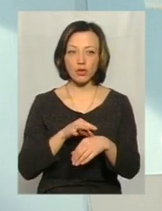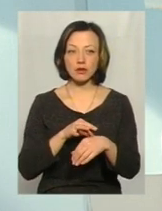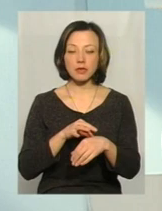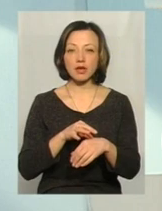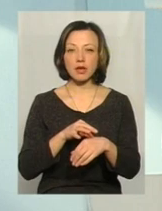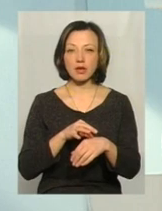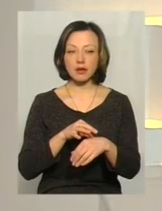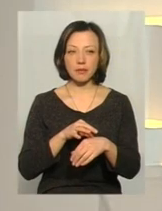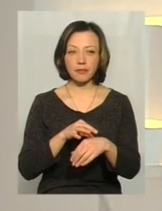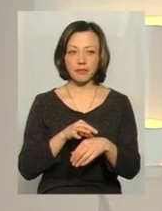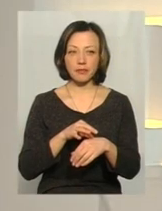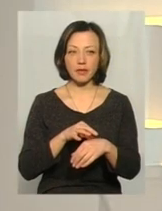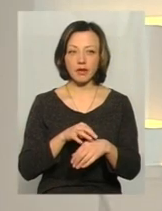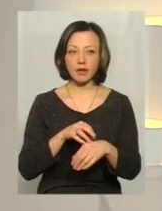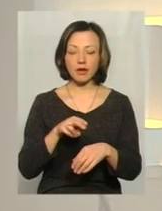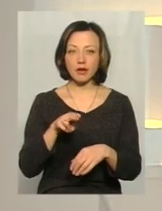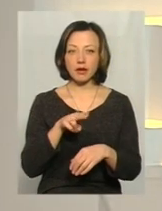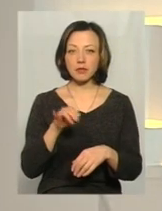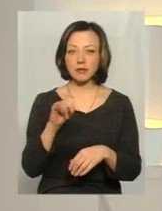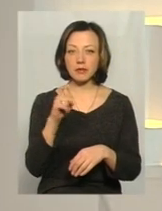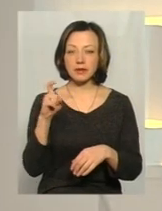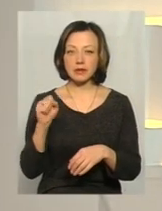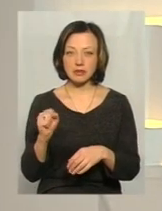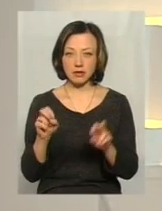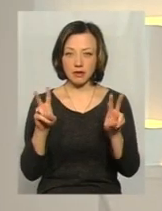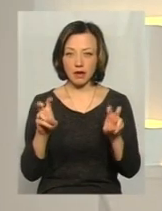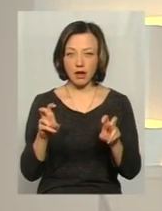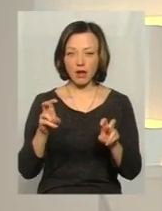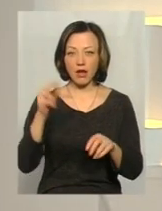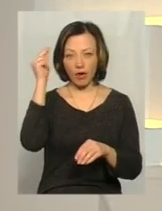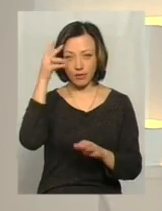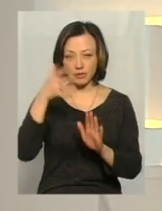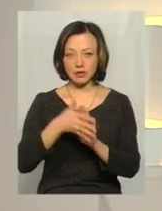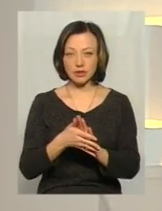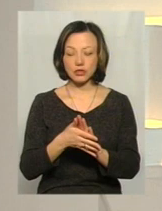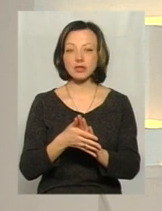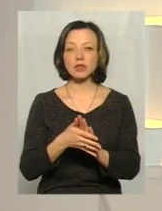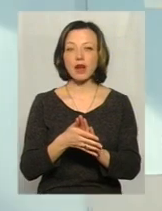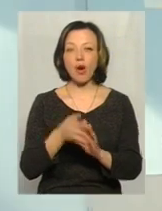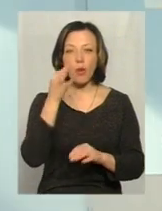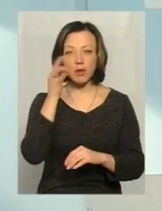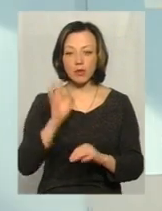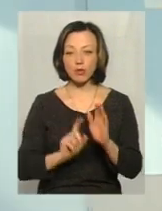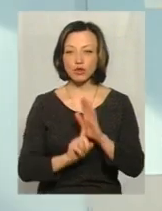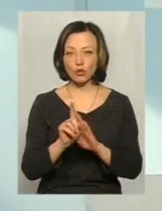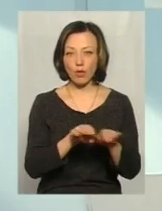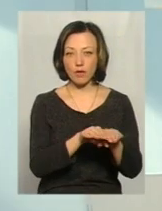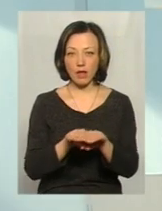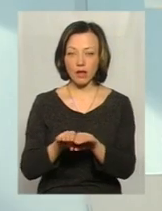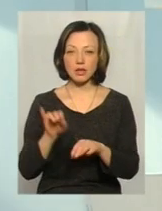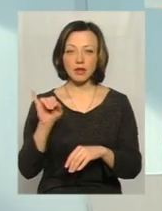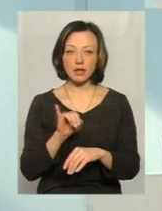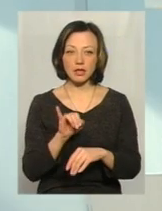ми проводимо ПІЗу по визначенню якості навченості і компетентності початкової ланки,